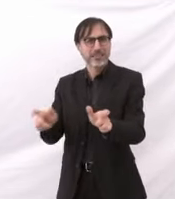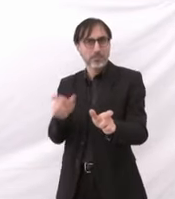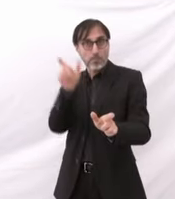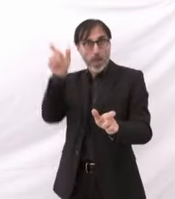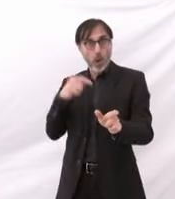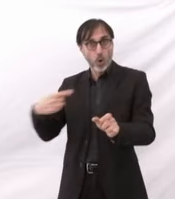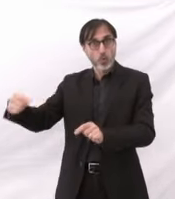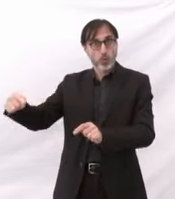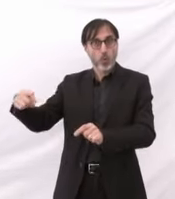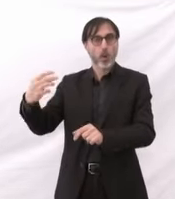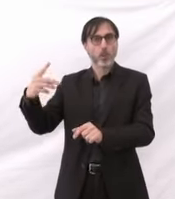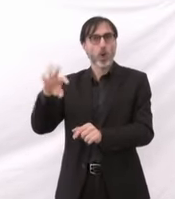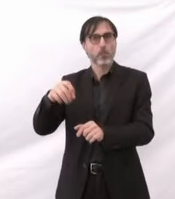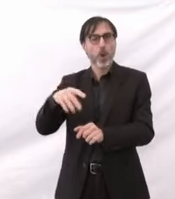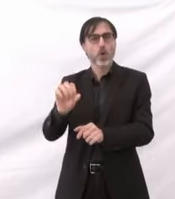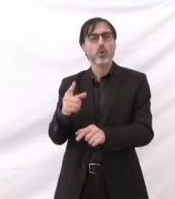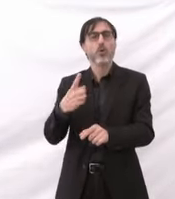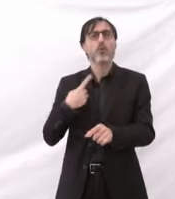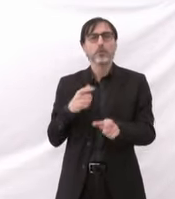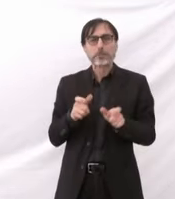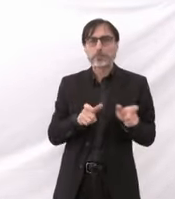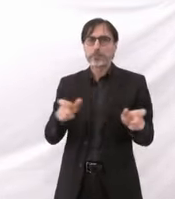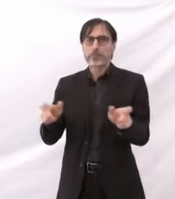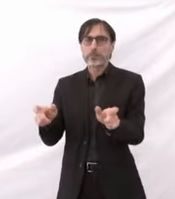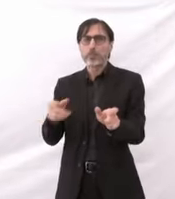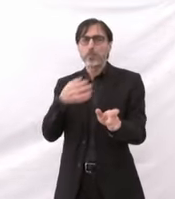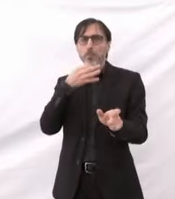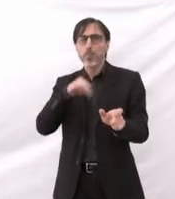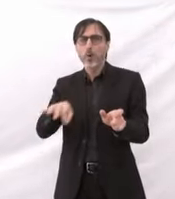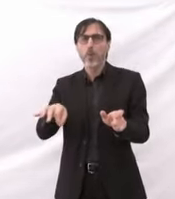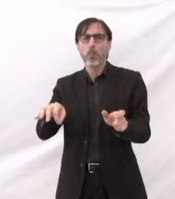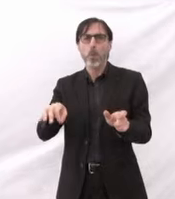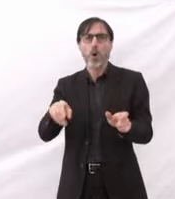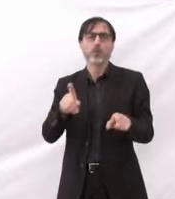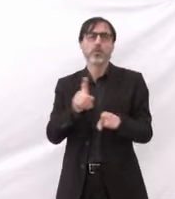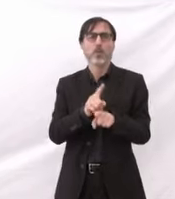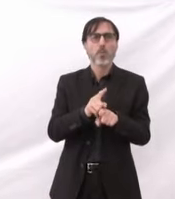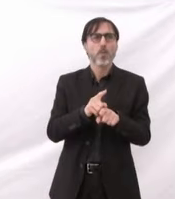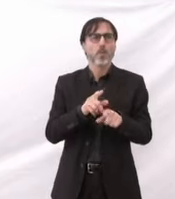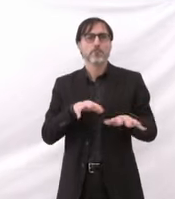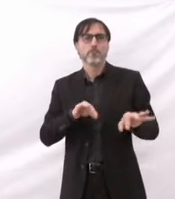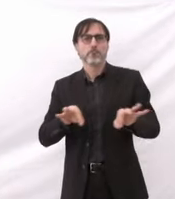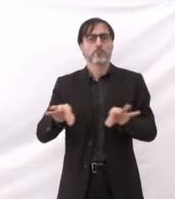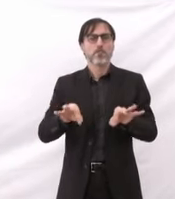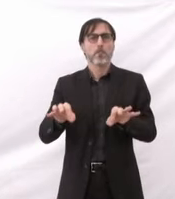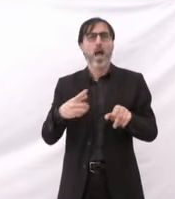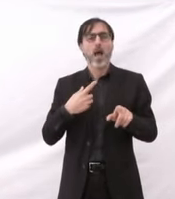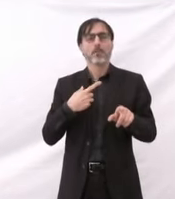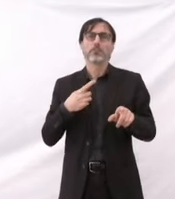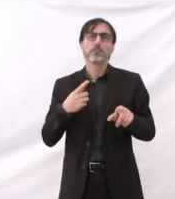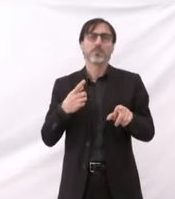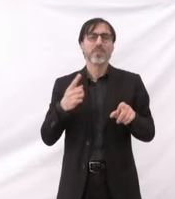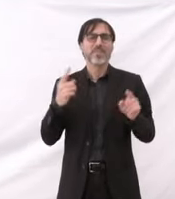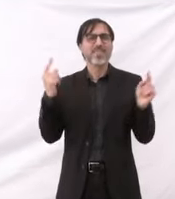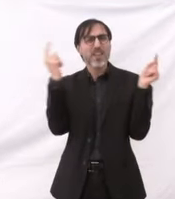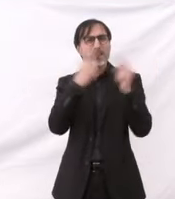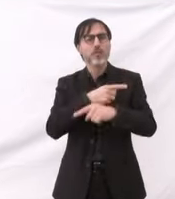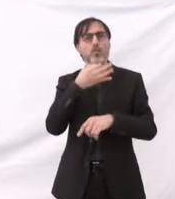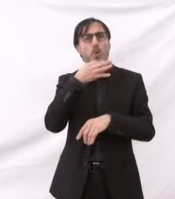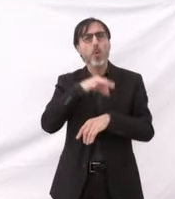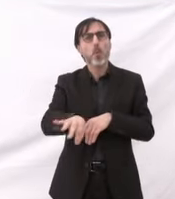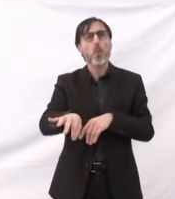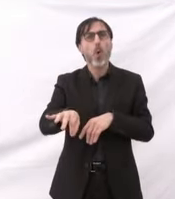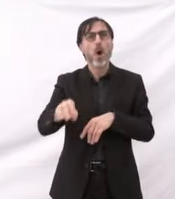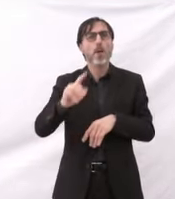sue, poteva impedire un disordine, ma difficilmente